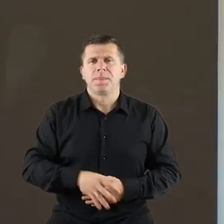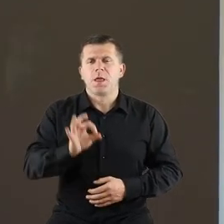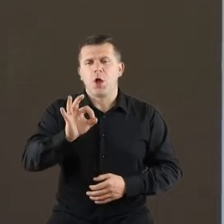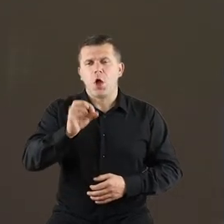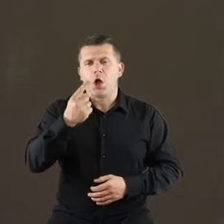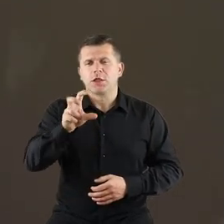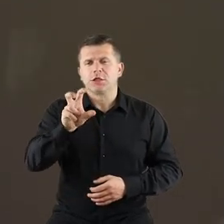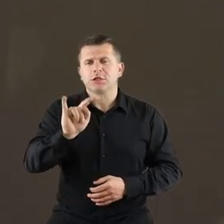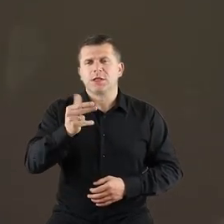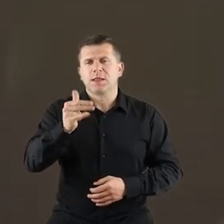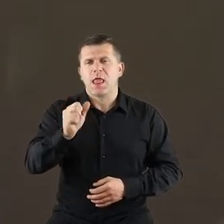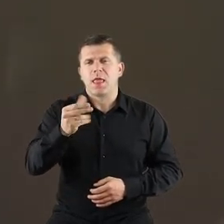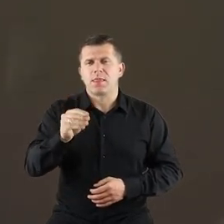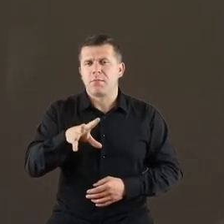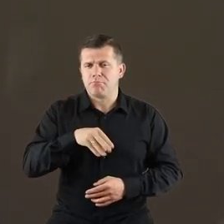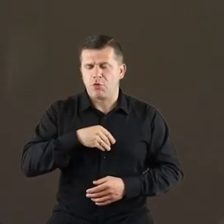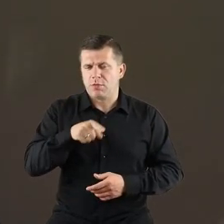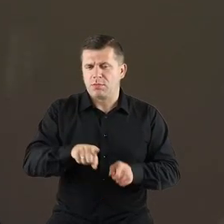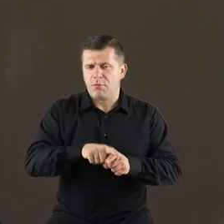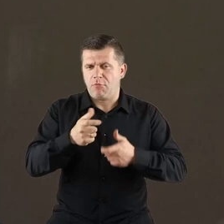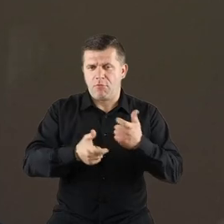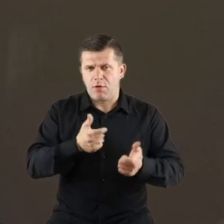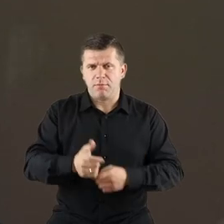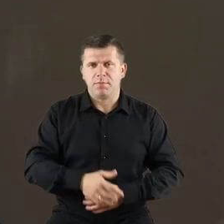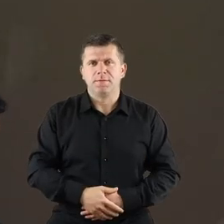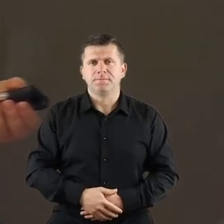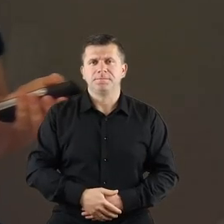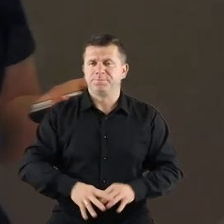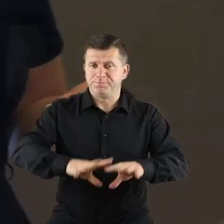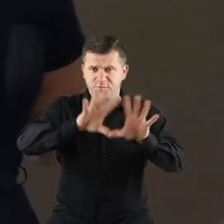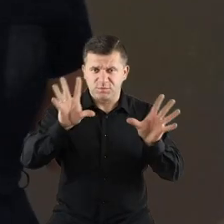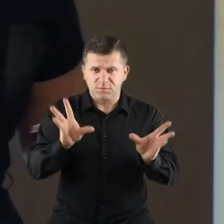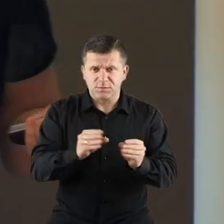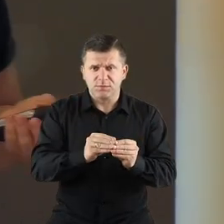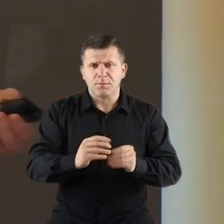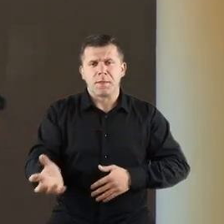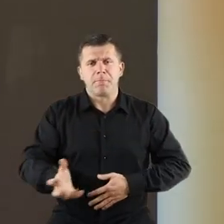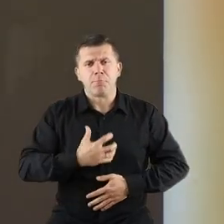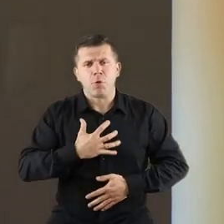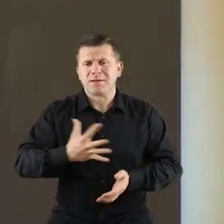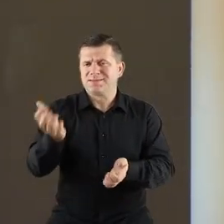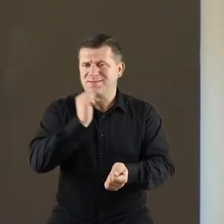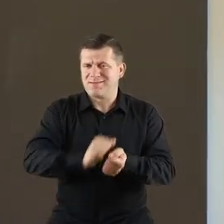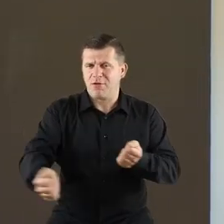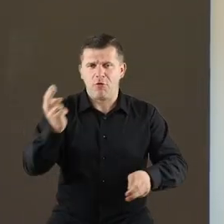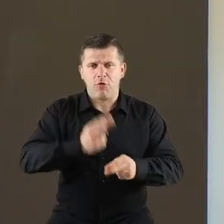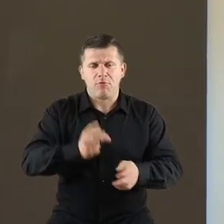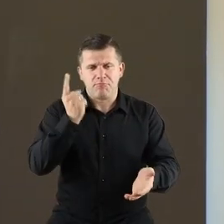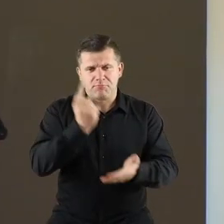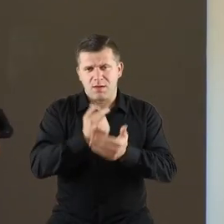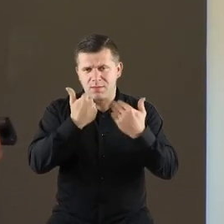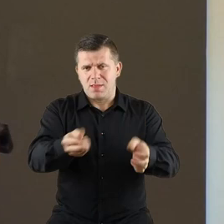można coś uczynić to można je odczynić A więc wszystkie bóle przestraszę choroby leczą za pomocą